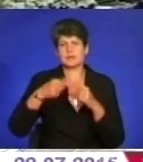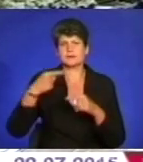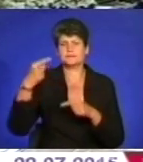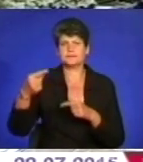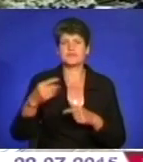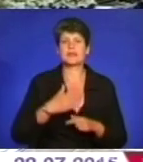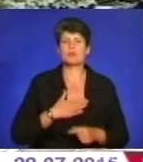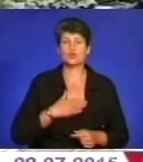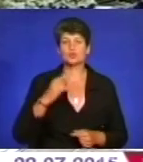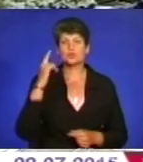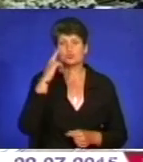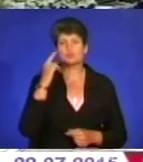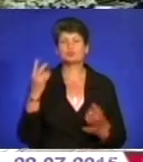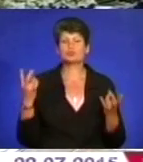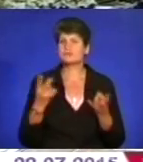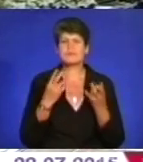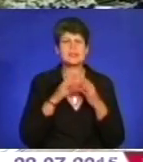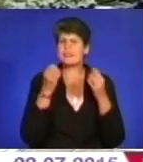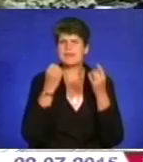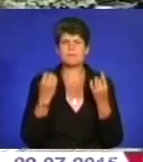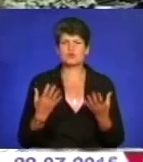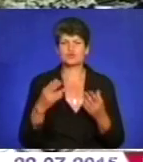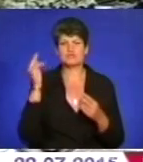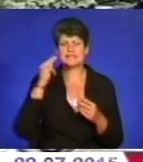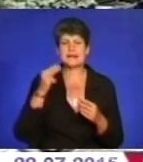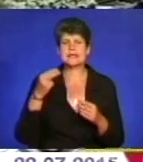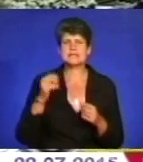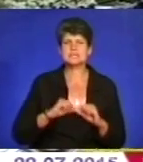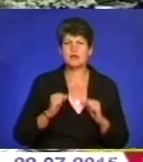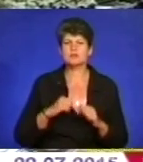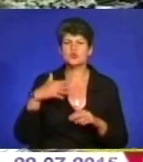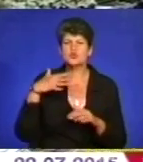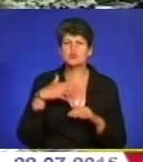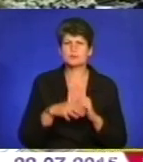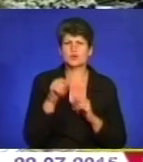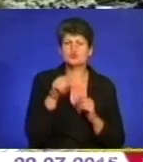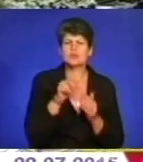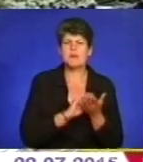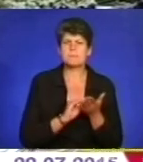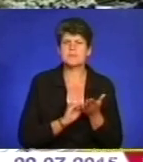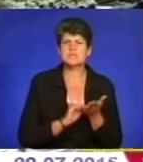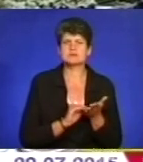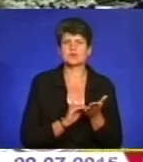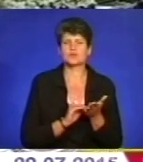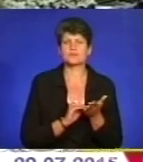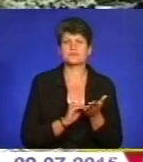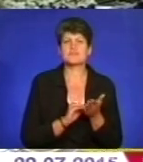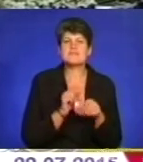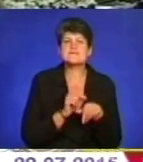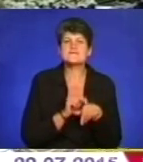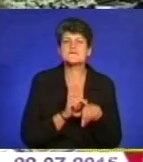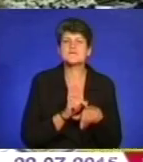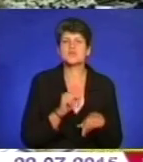мою думку, потрібно не просто вчитися, а старатися зрозуміти те, що тут написано, якось